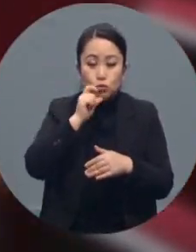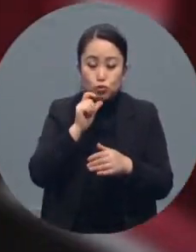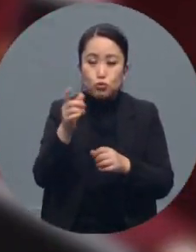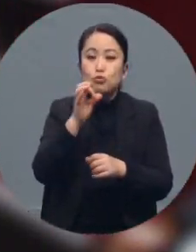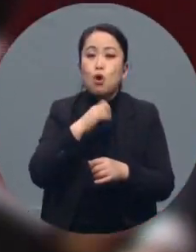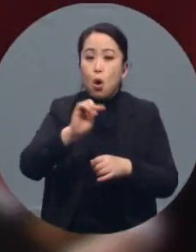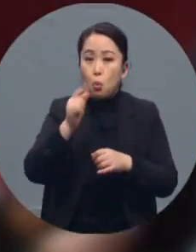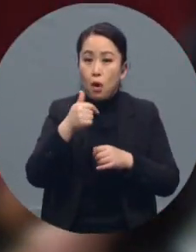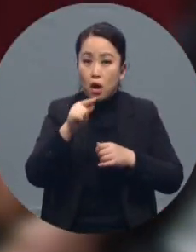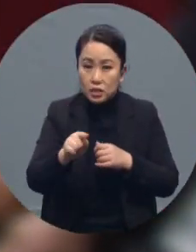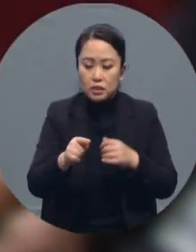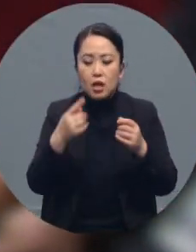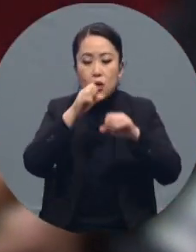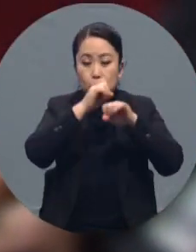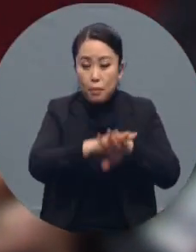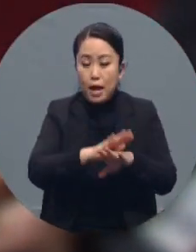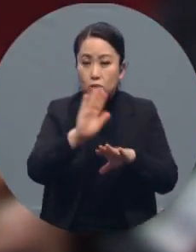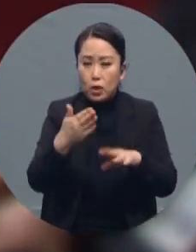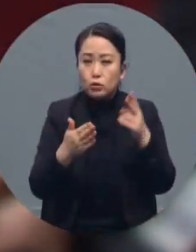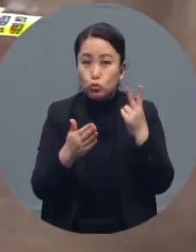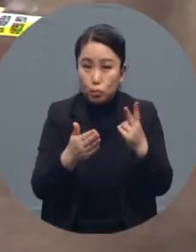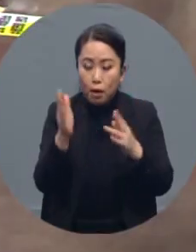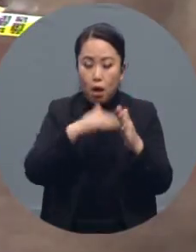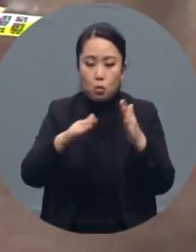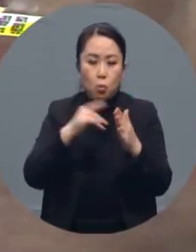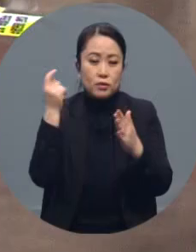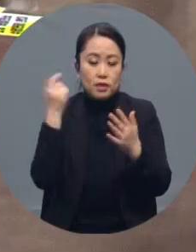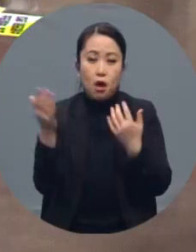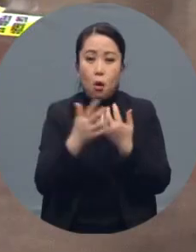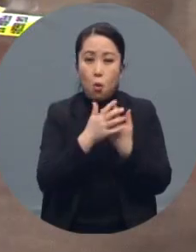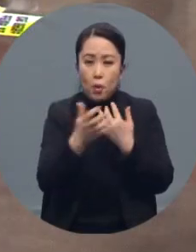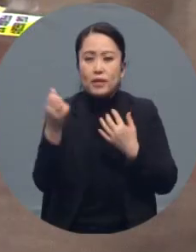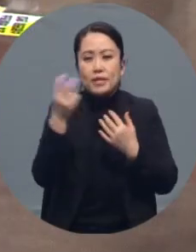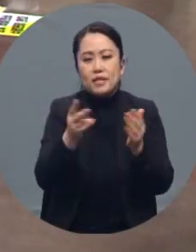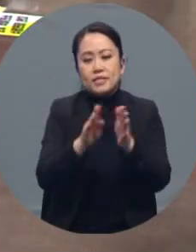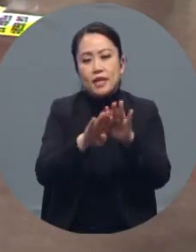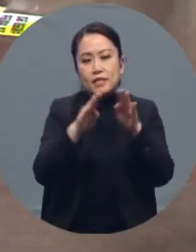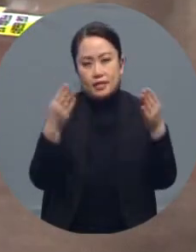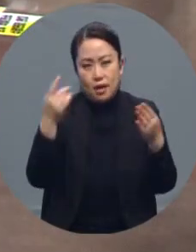차례 주민 공청회를 다시 개최할 계획입니다. MBC 뉴스 윤파란입니다.